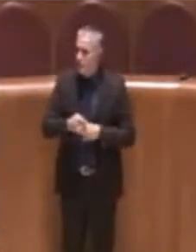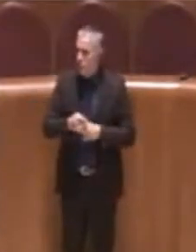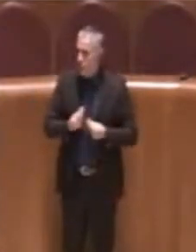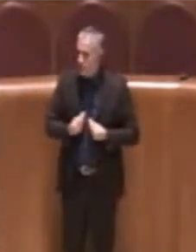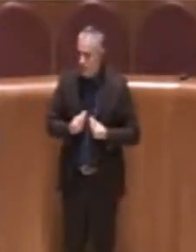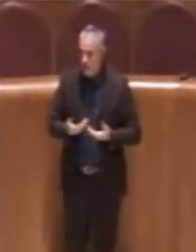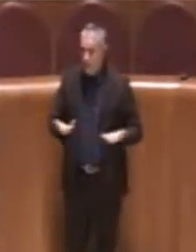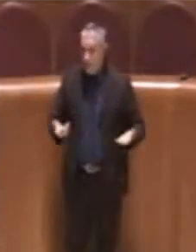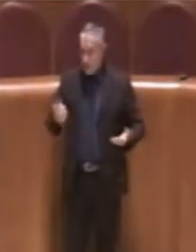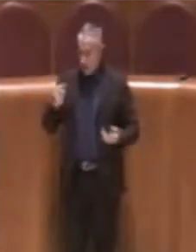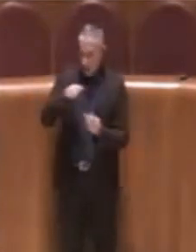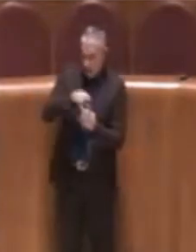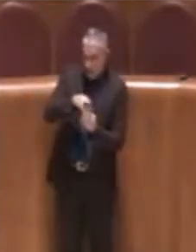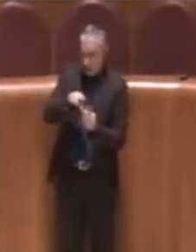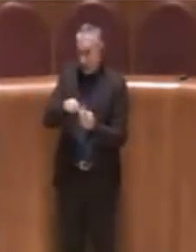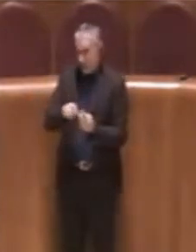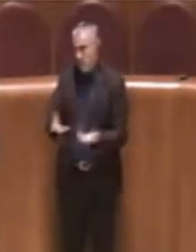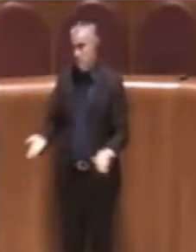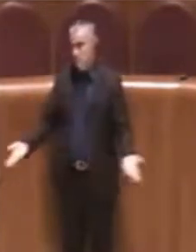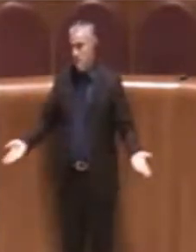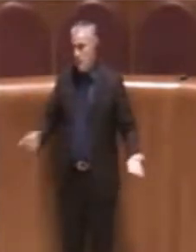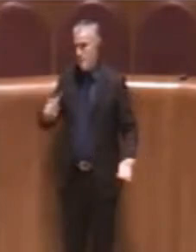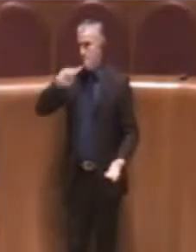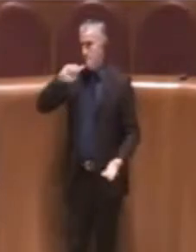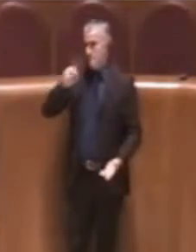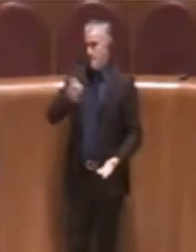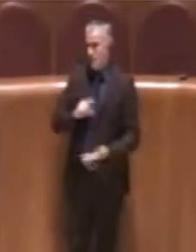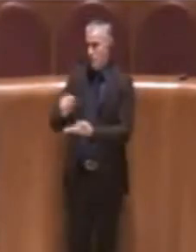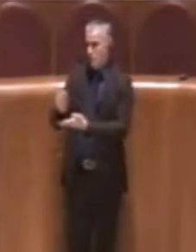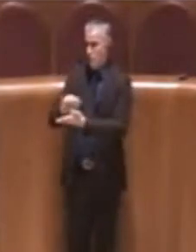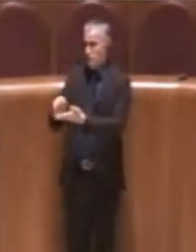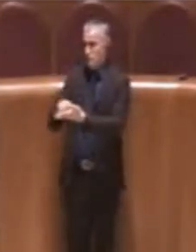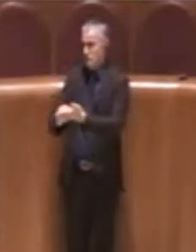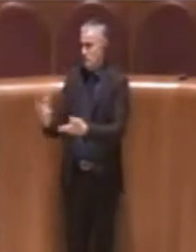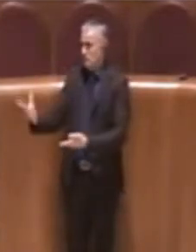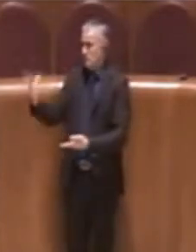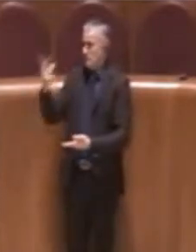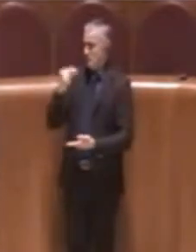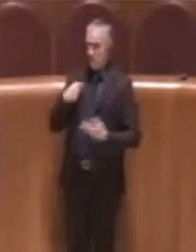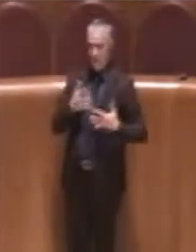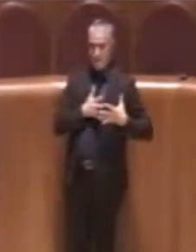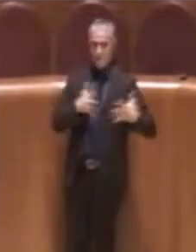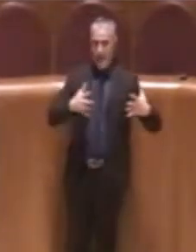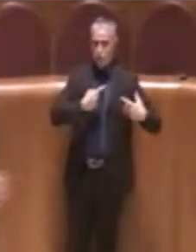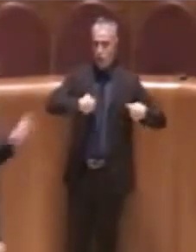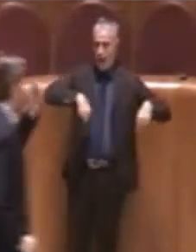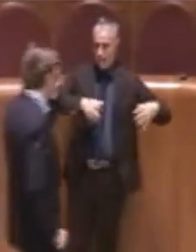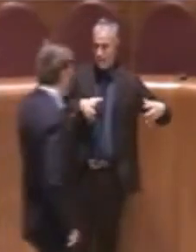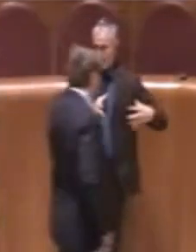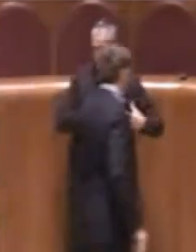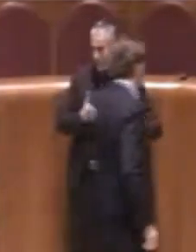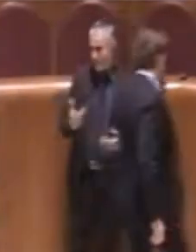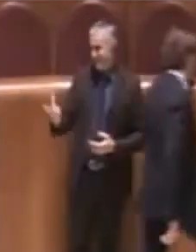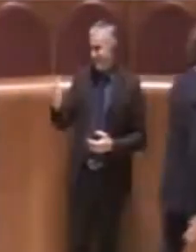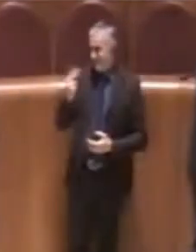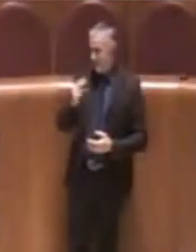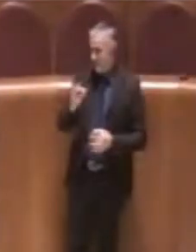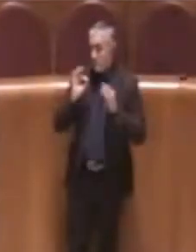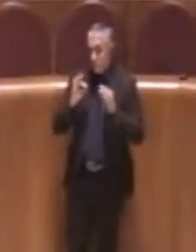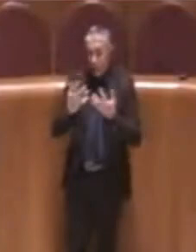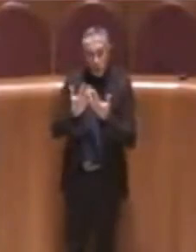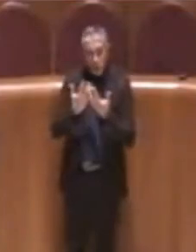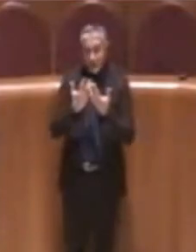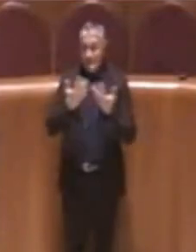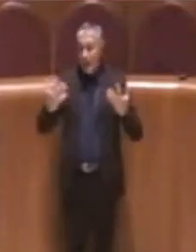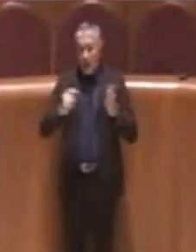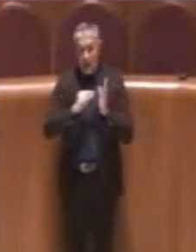2 assunti, signori, fateci una nota, uno scritto, ce lo dite a noi maggioranza, però c'è scritto a chiare lettere,